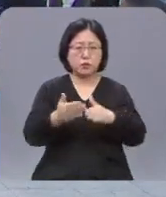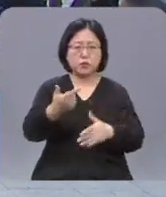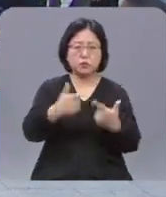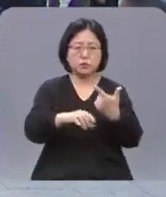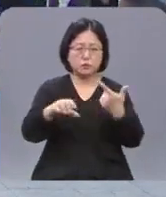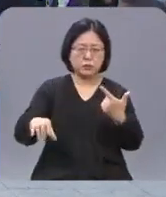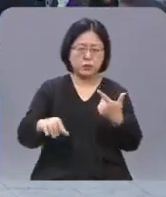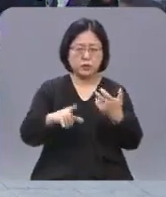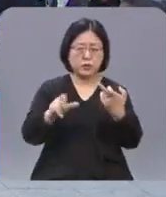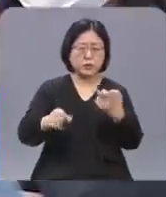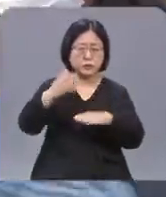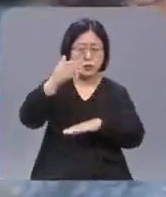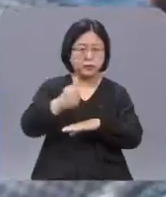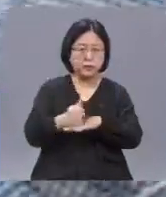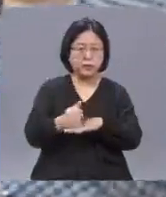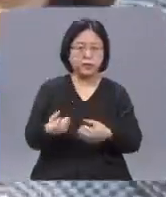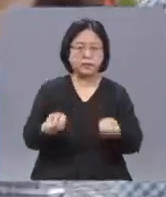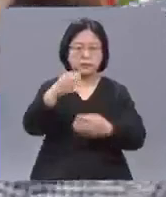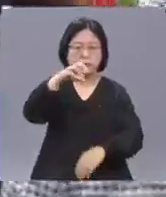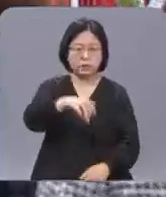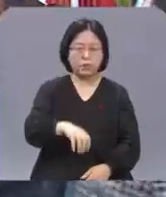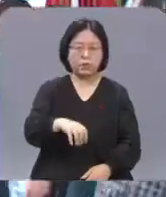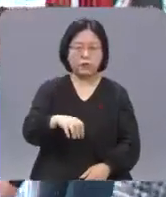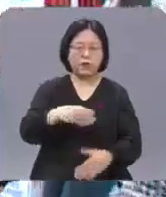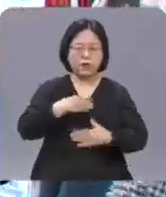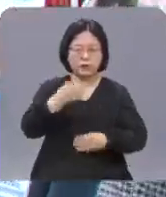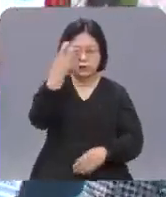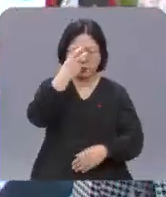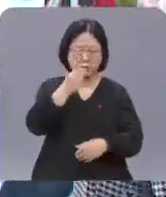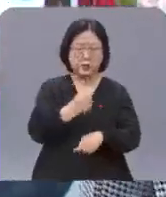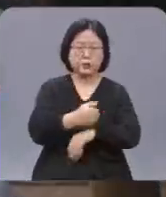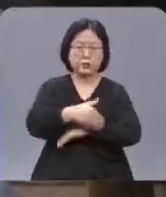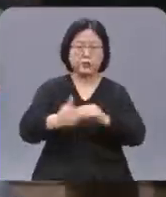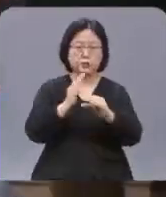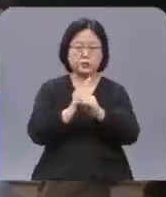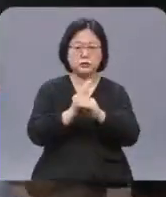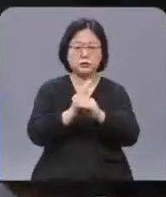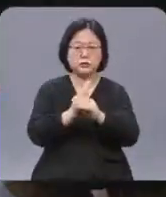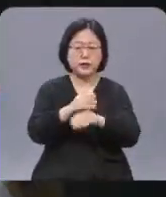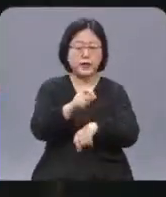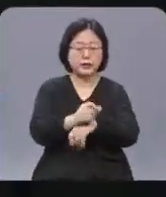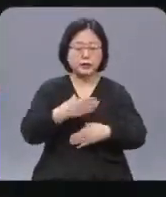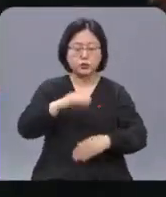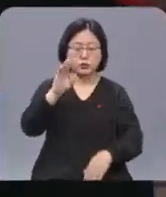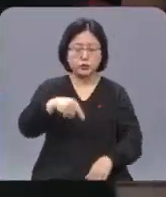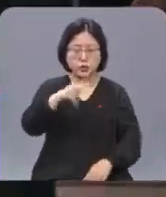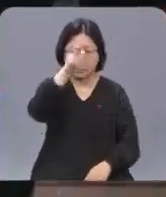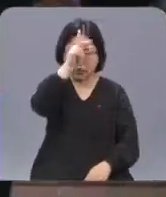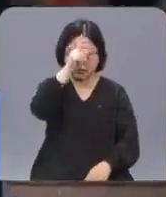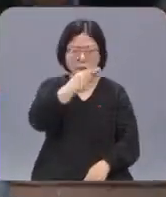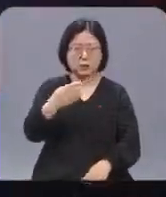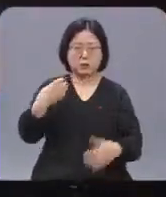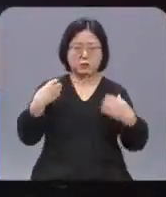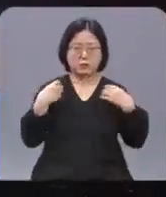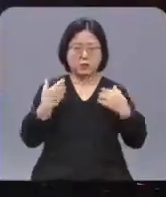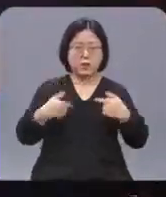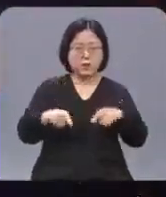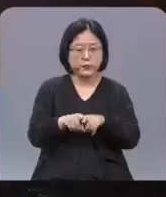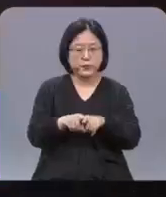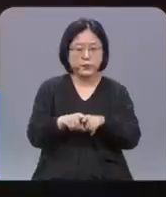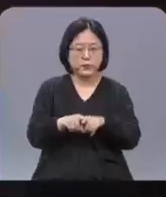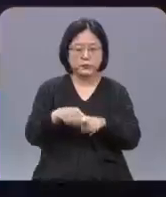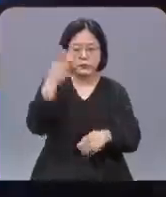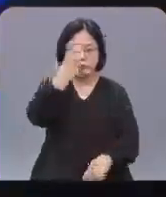6곳의 연말연시 행사장에 안전점검을 실시합니다 행정안전부와 경찰 소방이 합동으로 진행하는